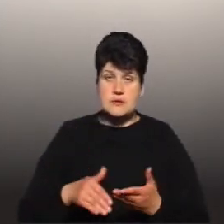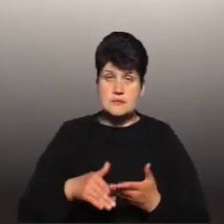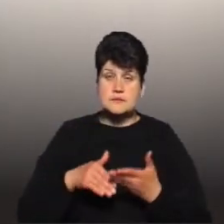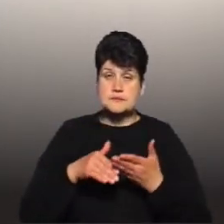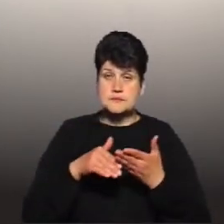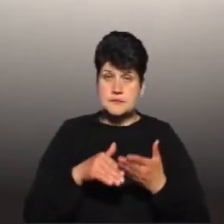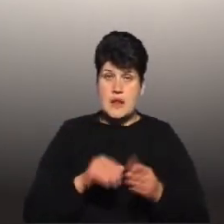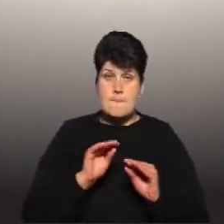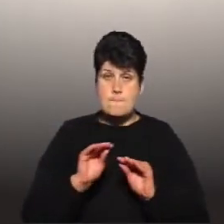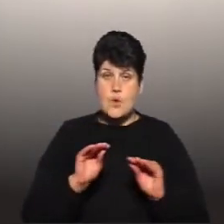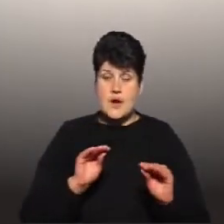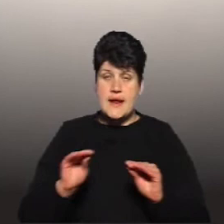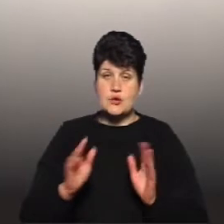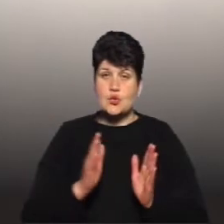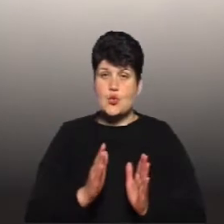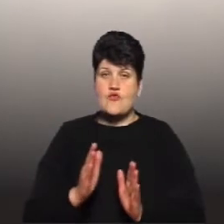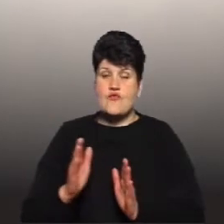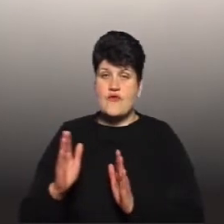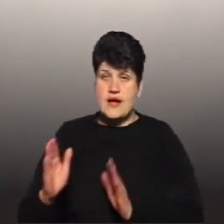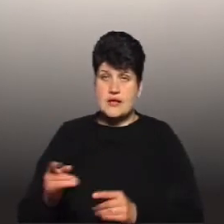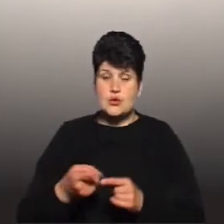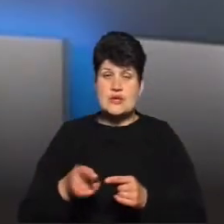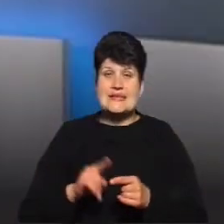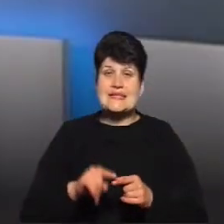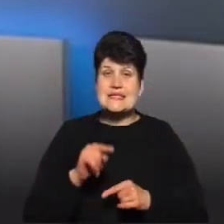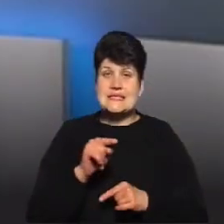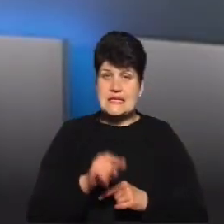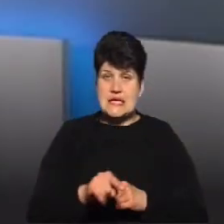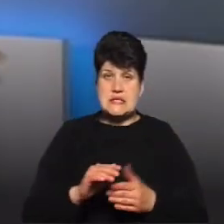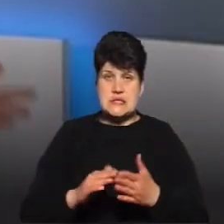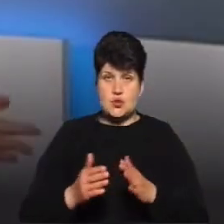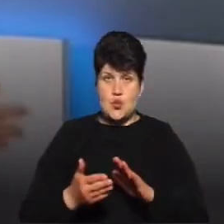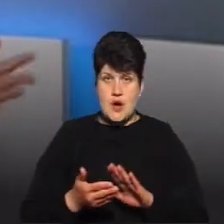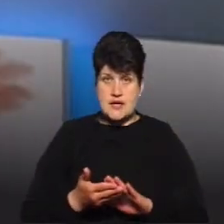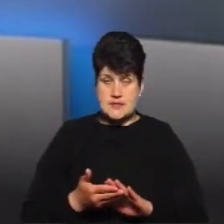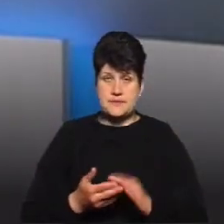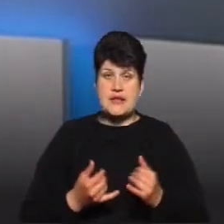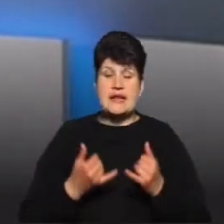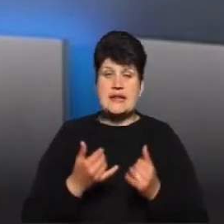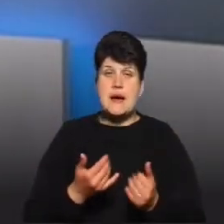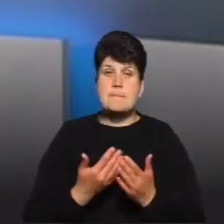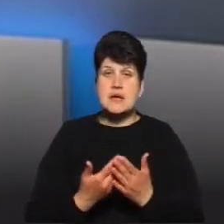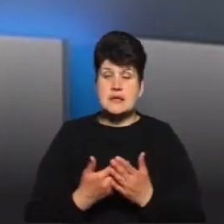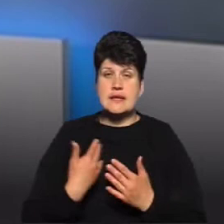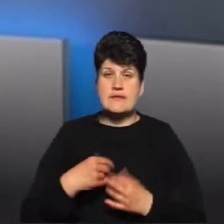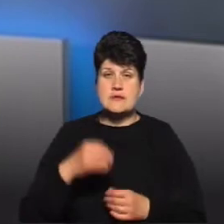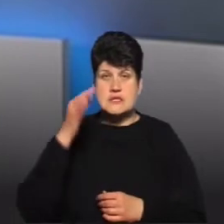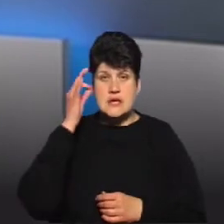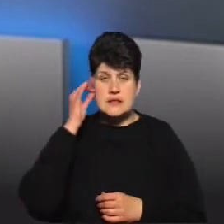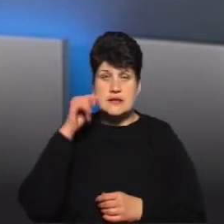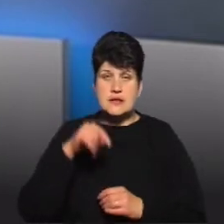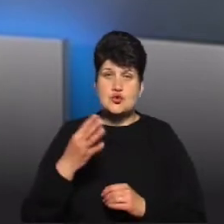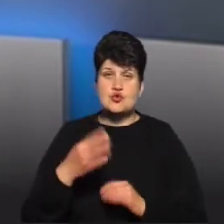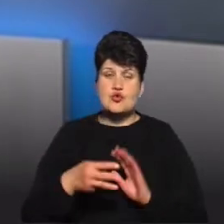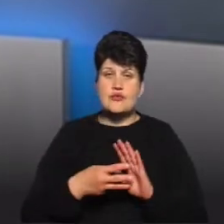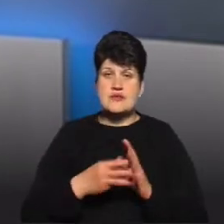впорядкуванню цієї ситуації. Але, для прикладу, як я згадувала, 1048 населених пунктів